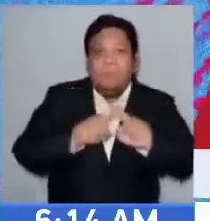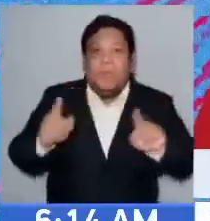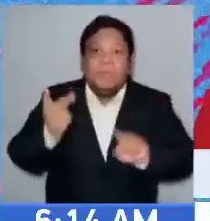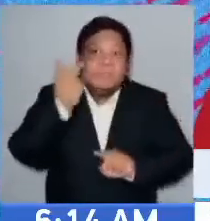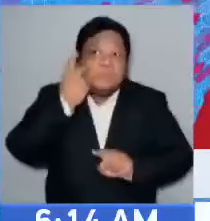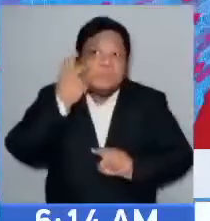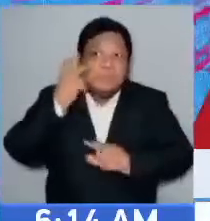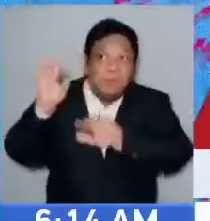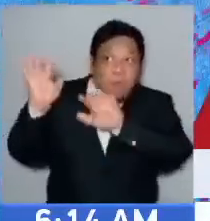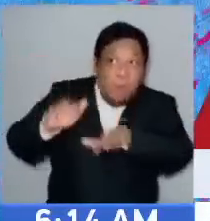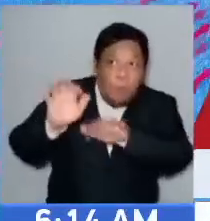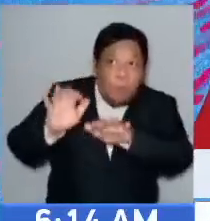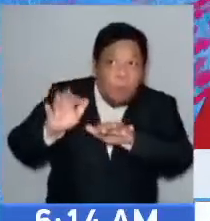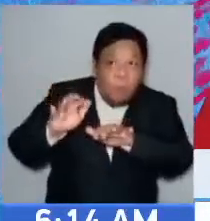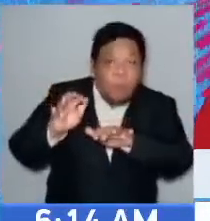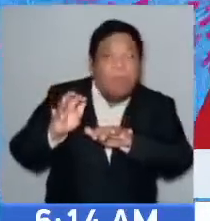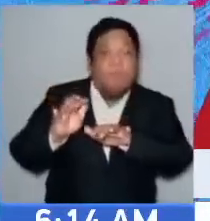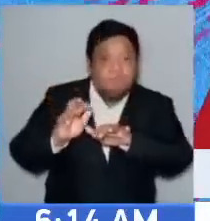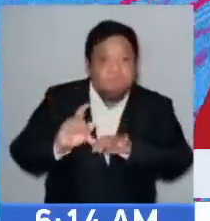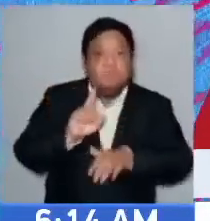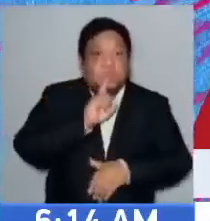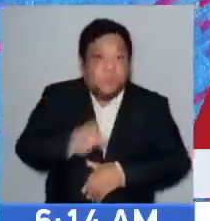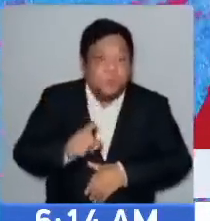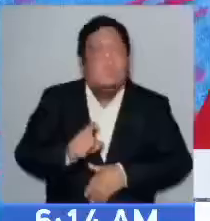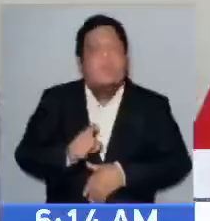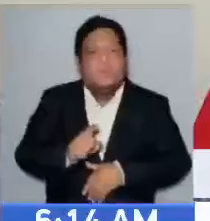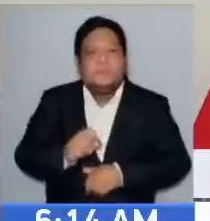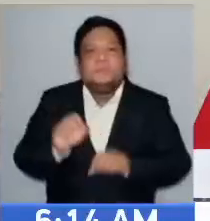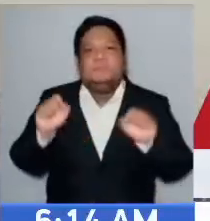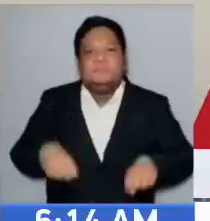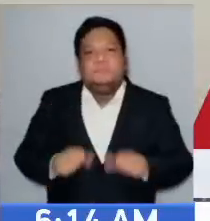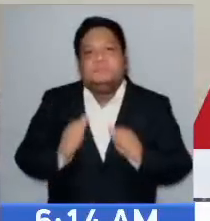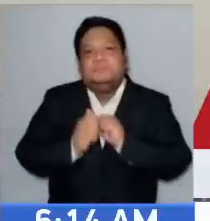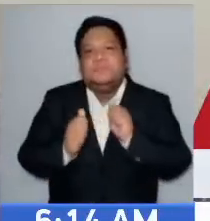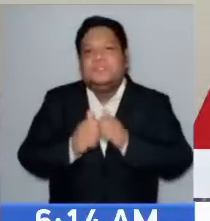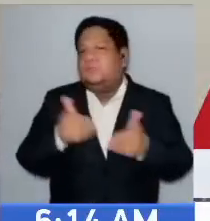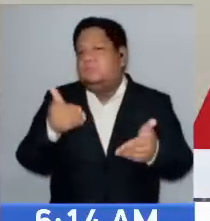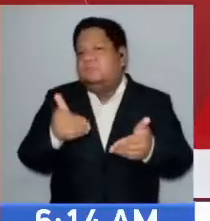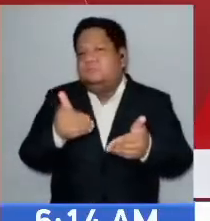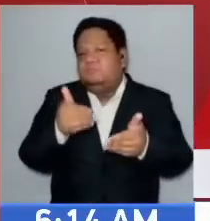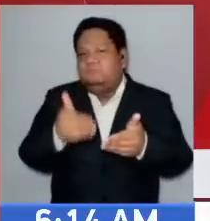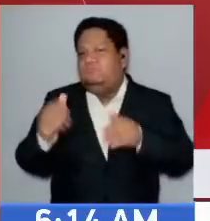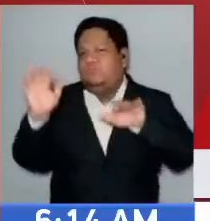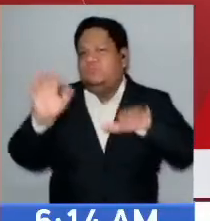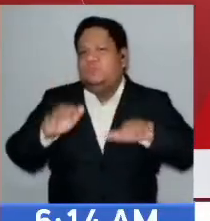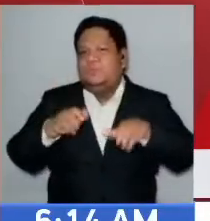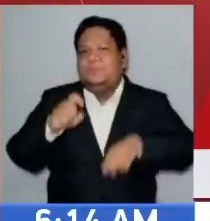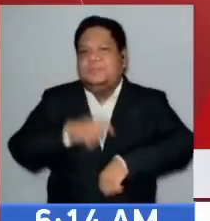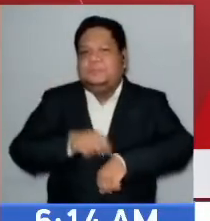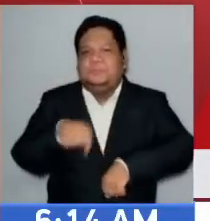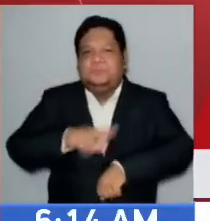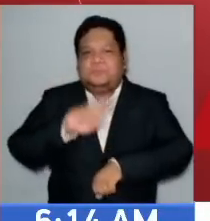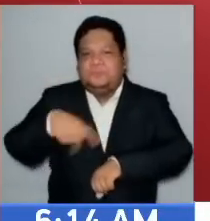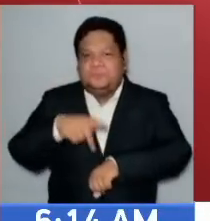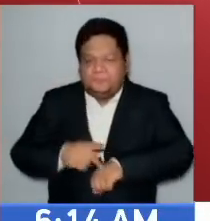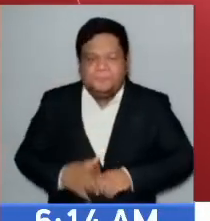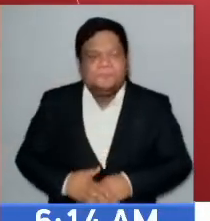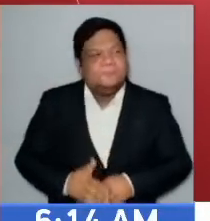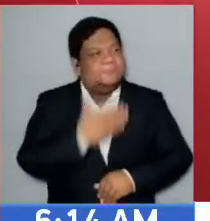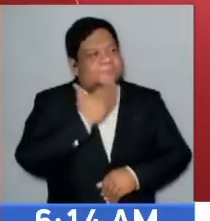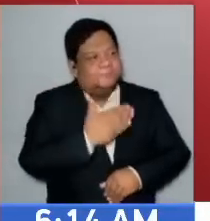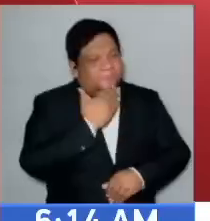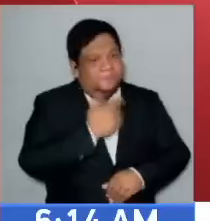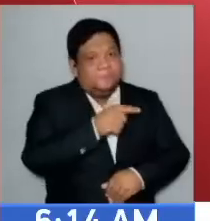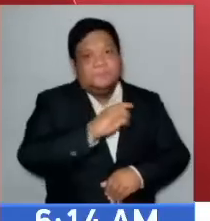po ang hinihintay natin. Basically, the rainy season is just around the corner, Igan. Okay. Maraming salamat, Chris Perez, Assistant Weather Services